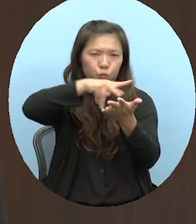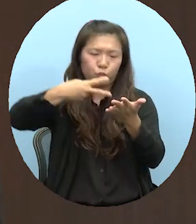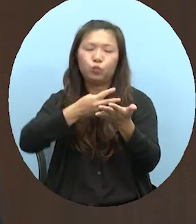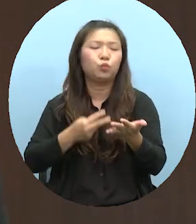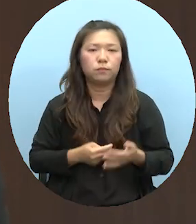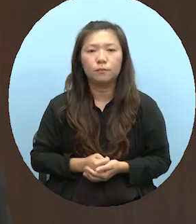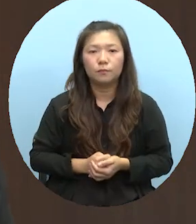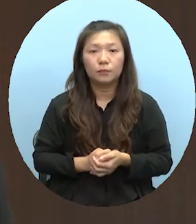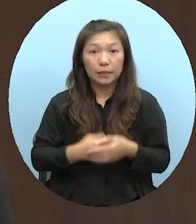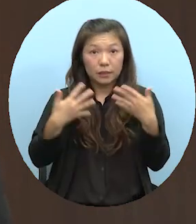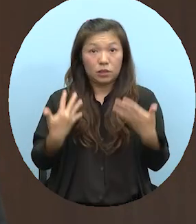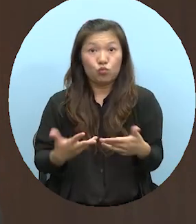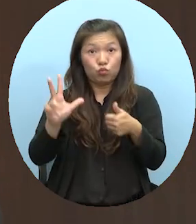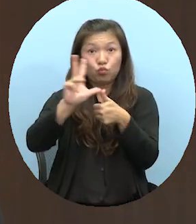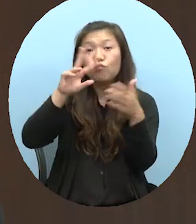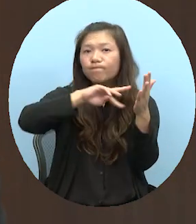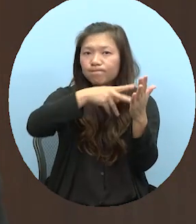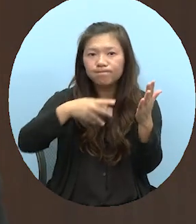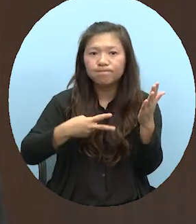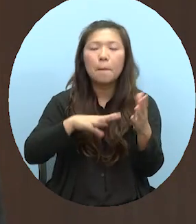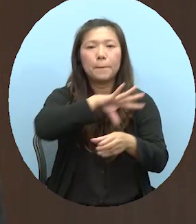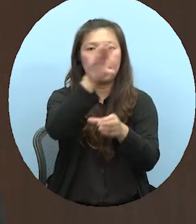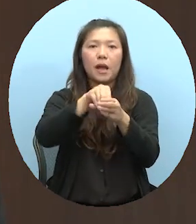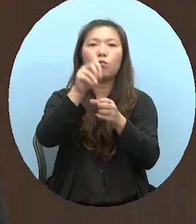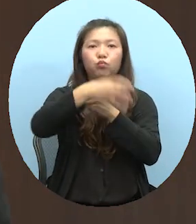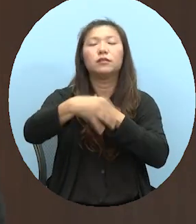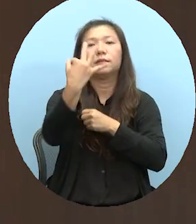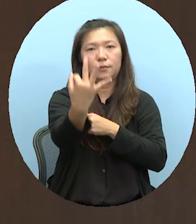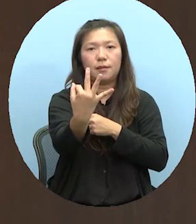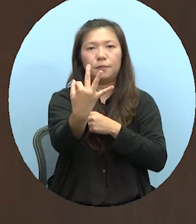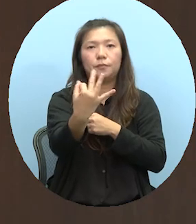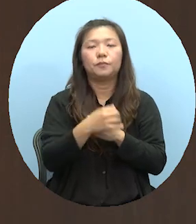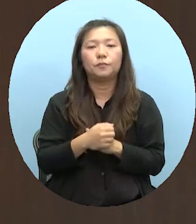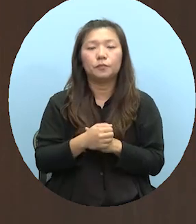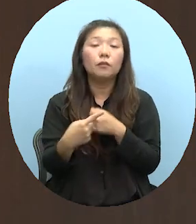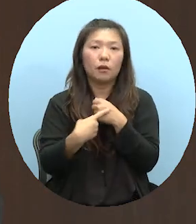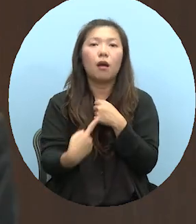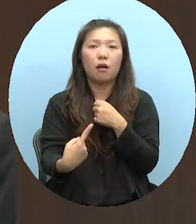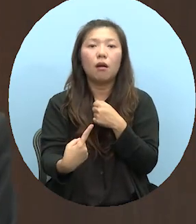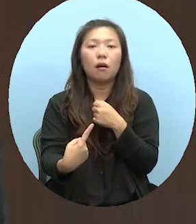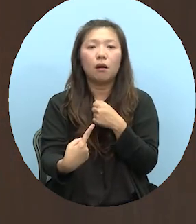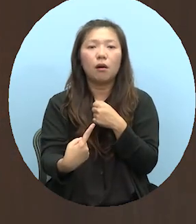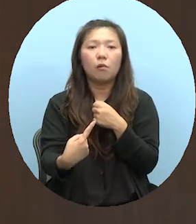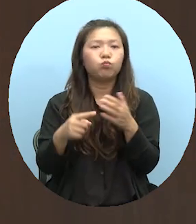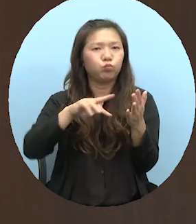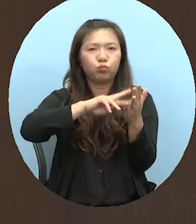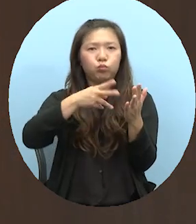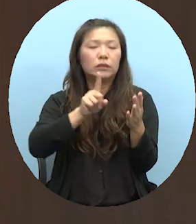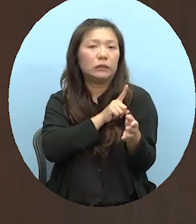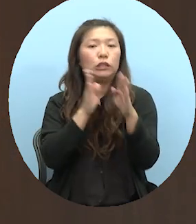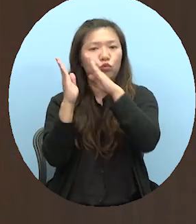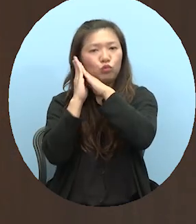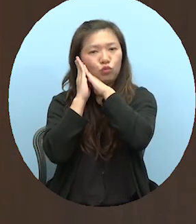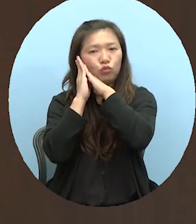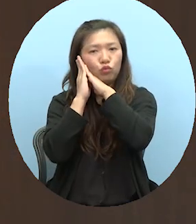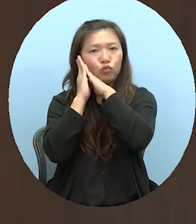的。咁而其中主要的修訂呢就包括有以下三項的。咁第一項呢就是調整自用住